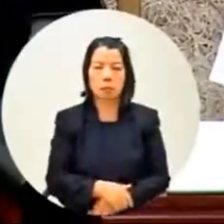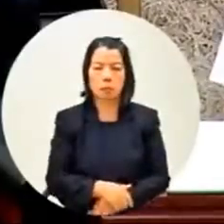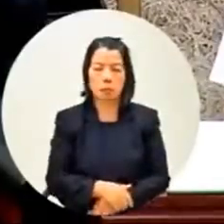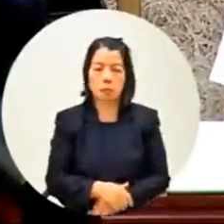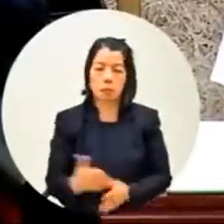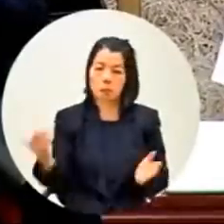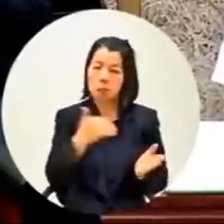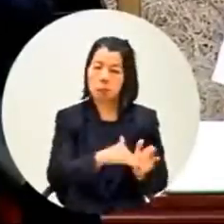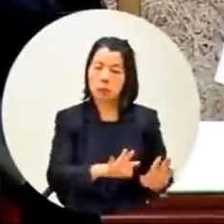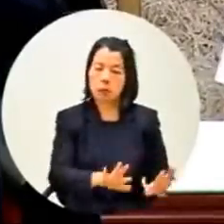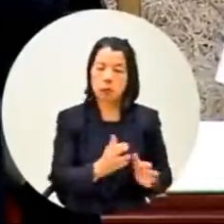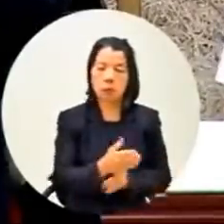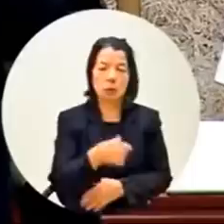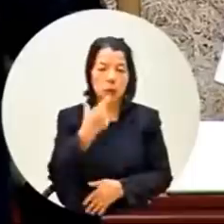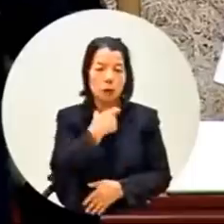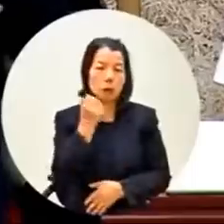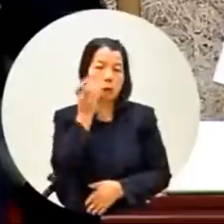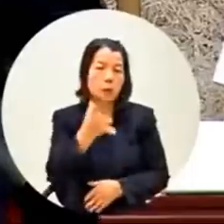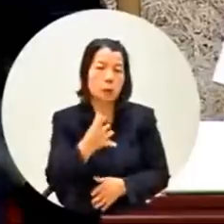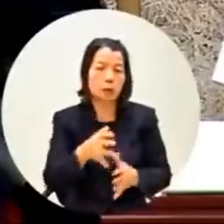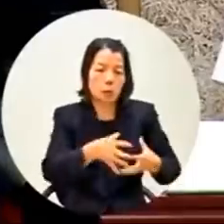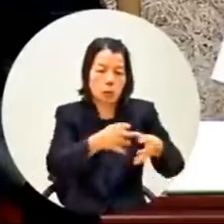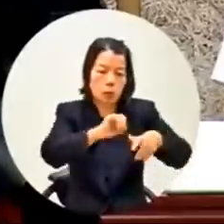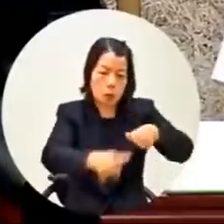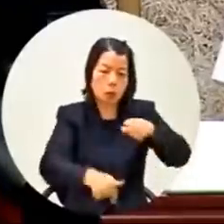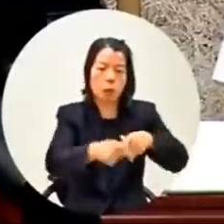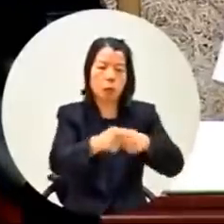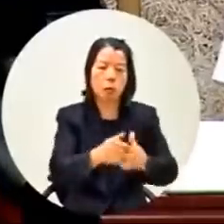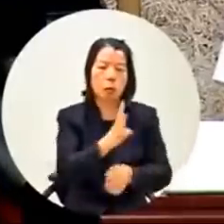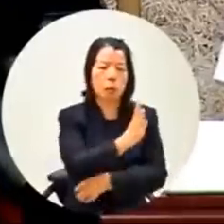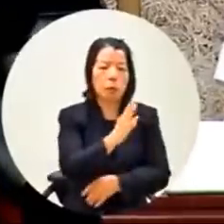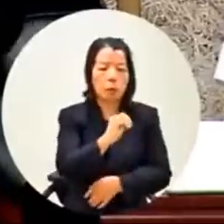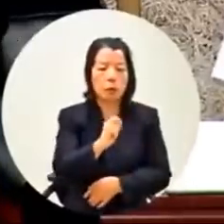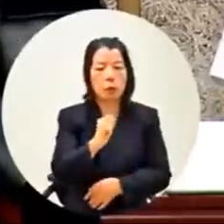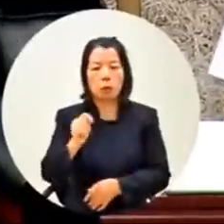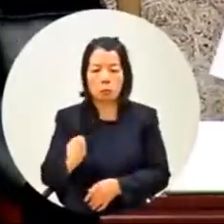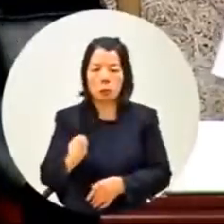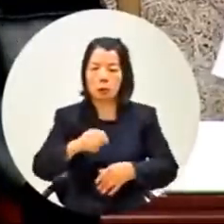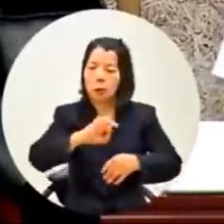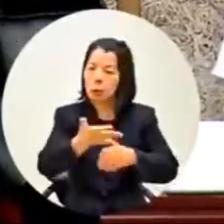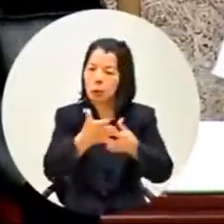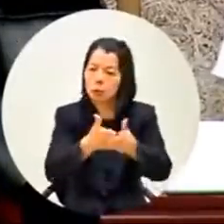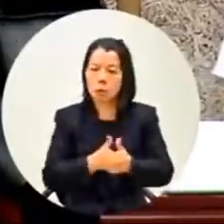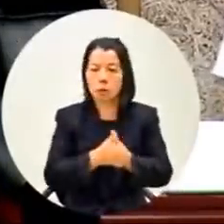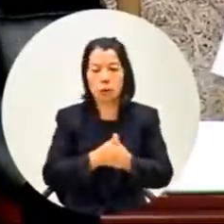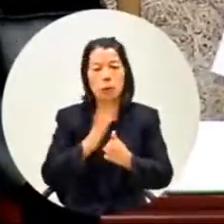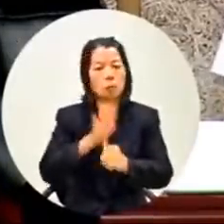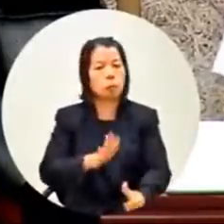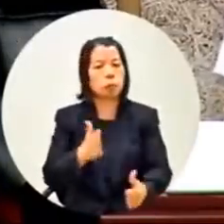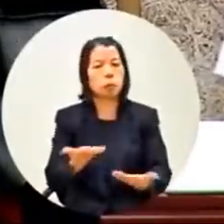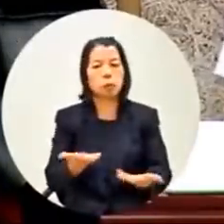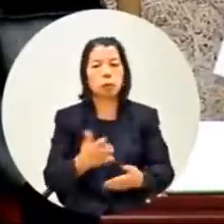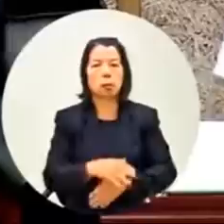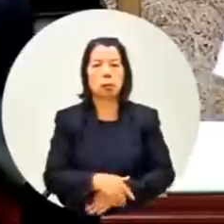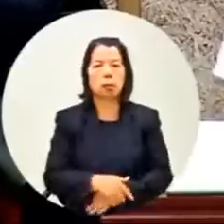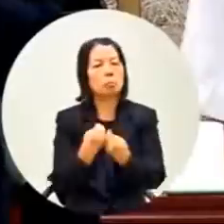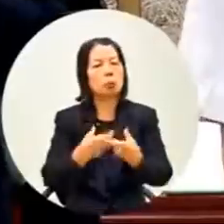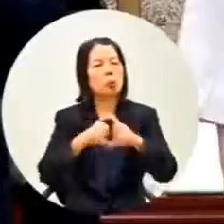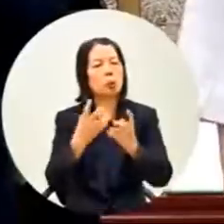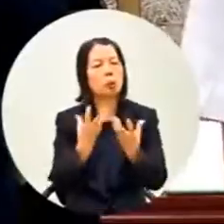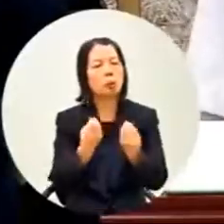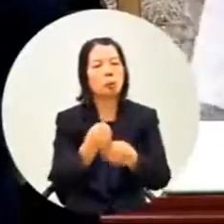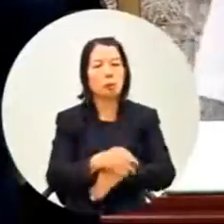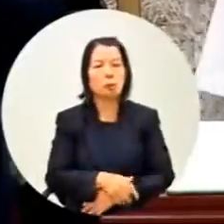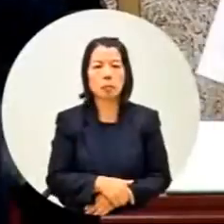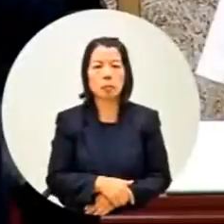底当时唐龙游艇集团的 BOT 案是怎么胎死腹中的？局长，你到现在还是一问三不知。局